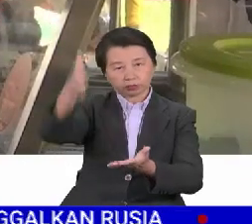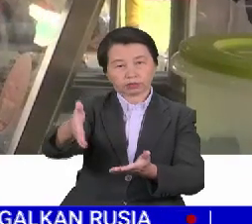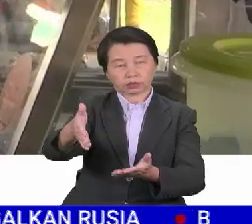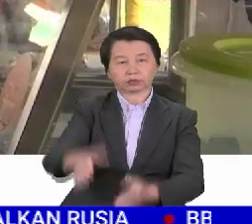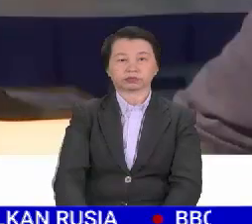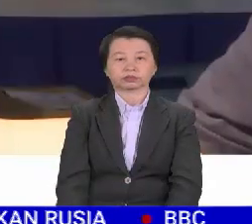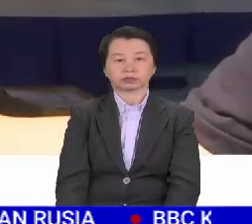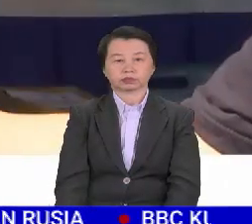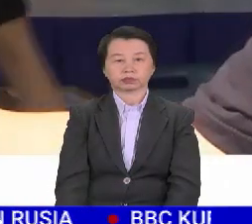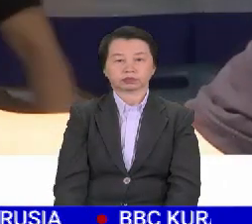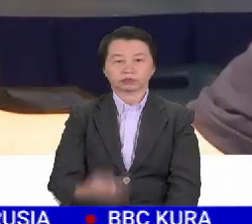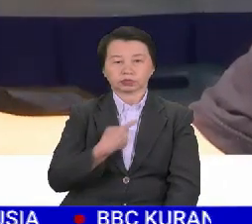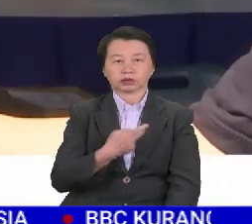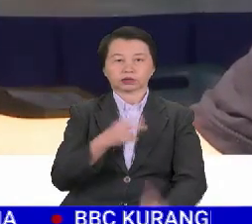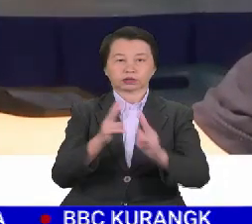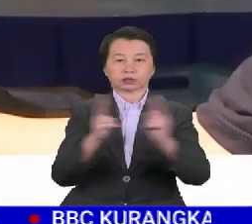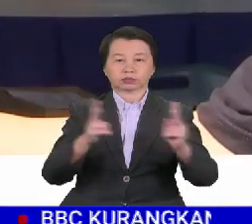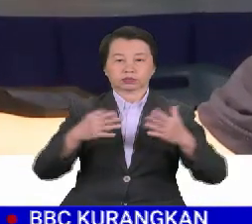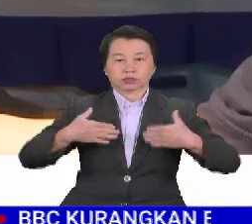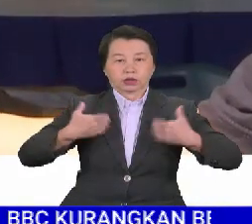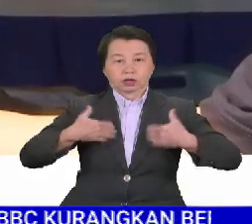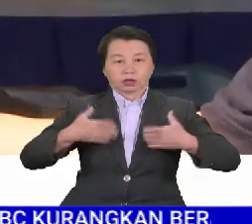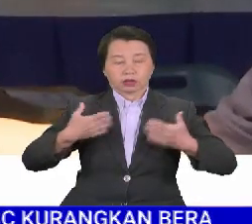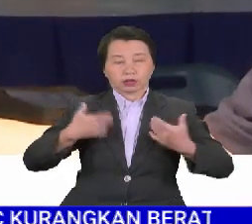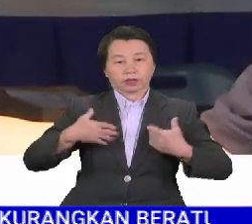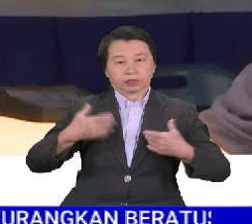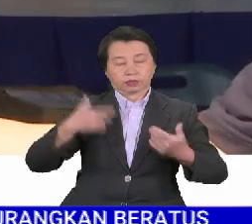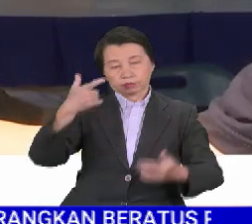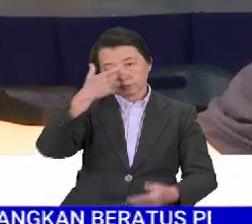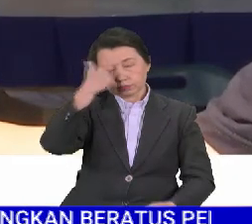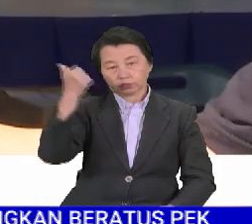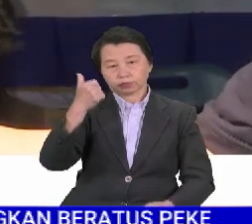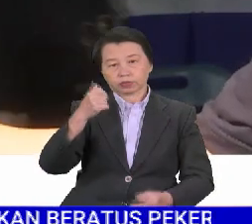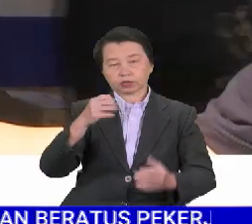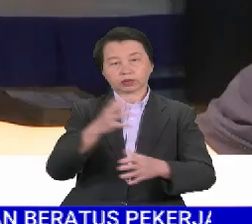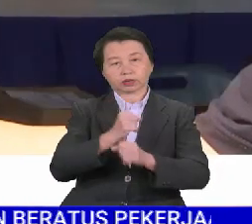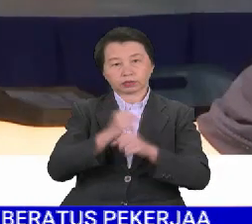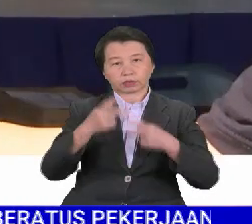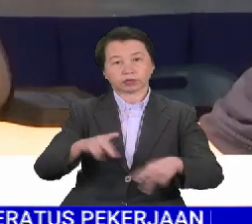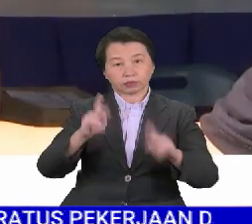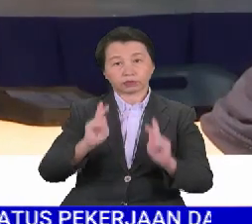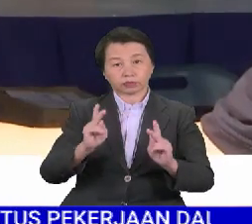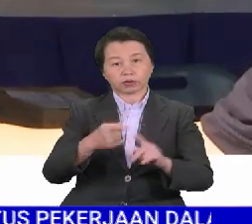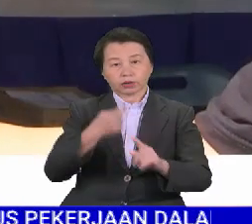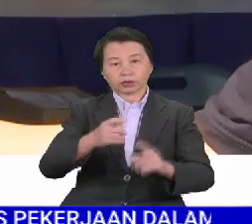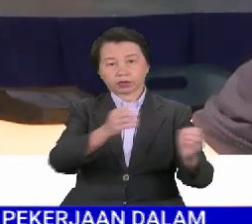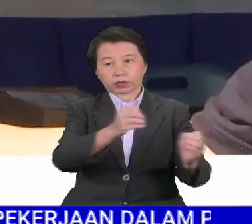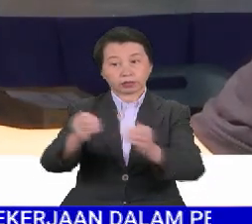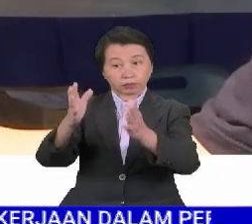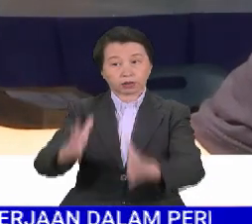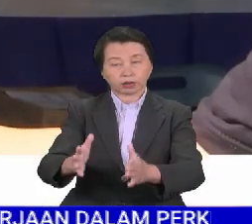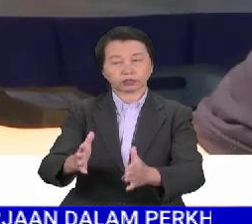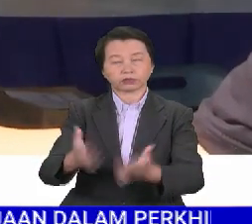masa akan datang. Kami sangat bergembira lah dengan sebab kami dapat peluang tu daripada pihak penganjur